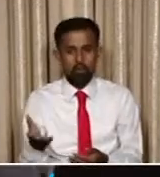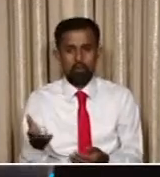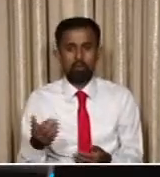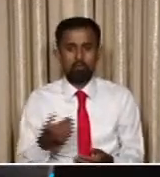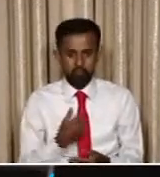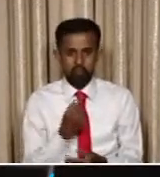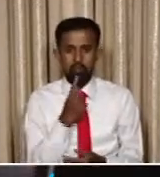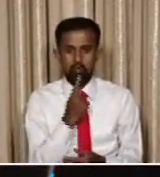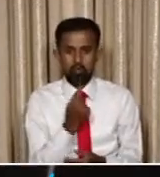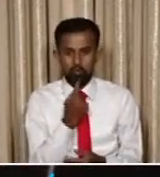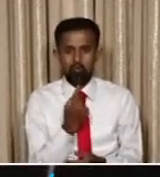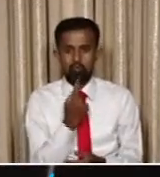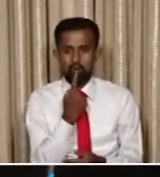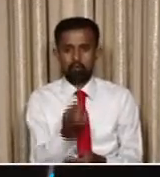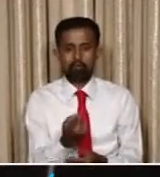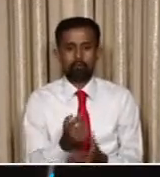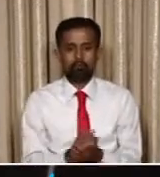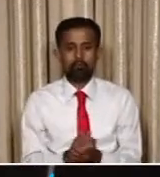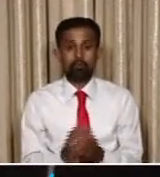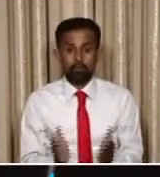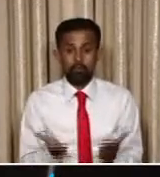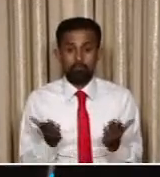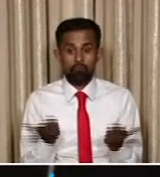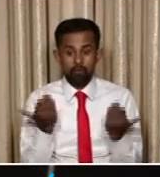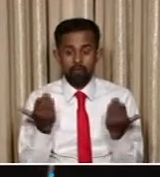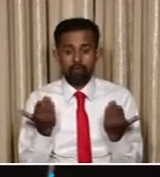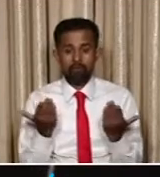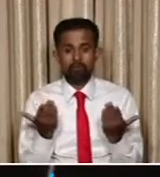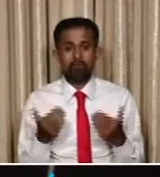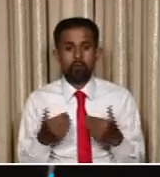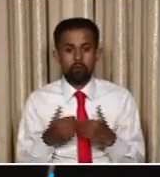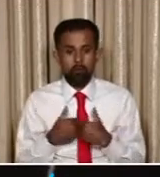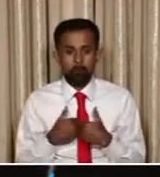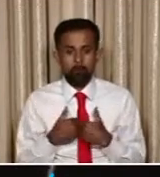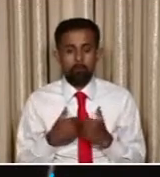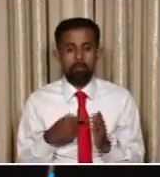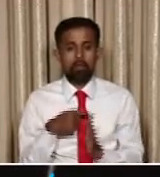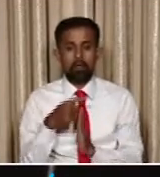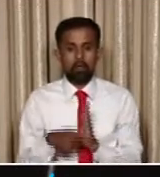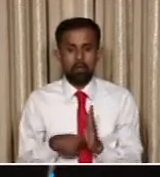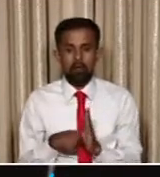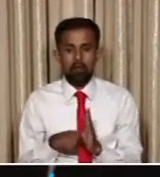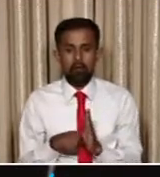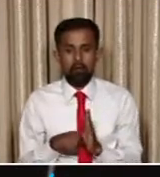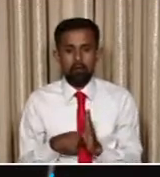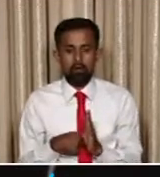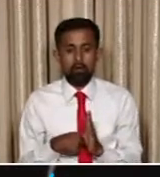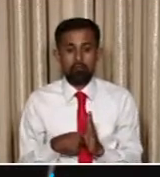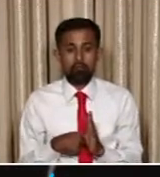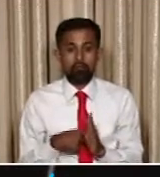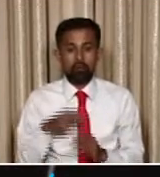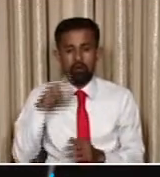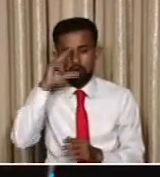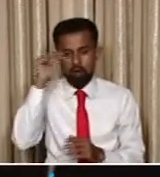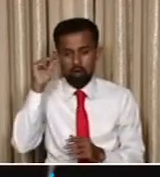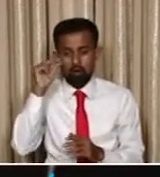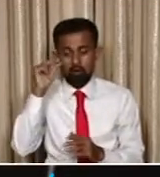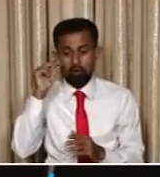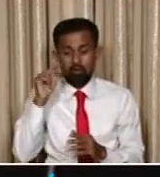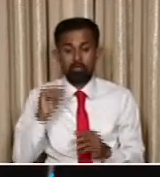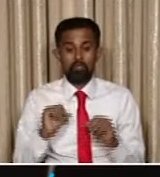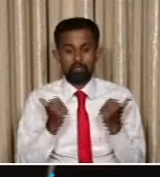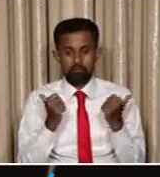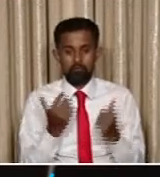ඉන්නවා. ඉතින් ඒ ටික කරන්න තමයි මම මේ රටේ කියන්නේ. මේ නයිට් ඉකොනොමි එකක් අවශ්‍යයි, නයිට් ලයිෆ්